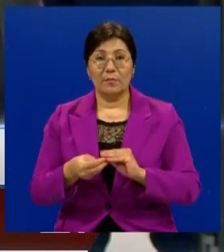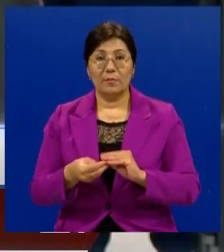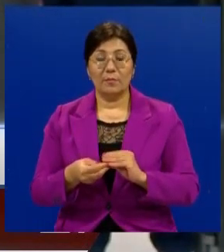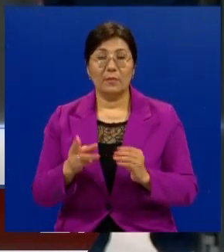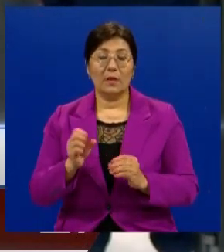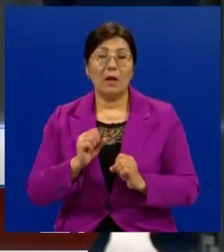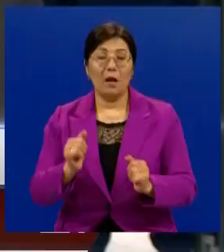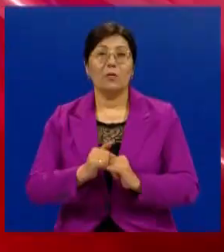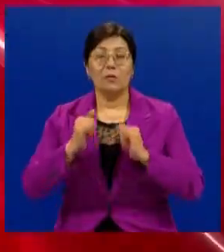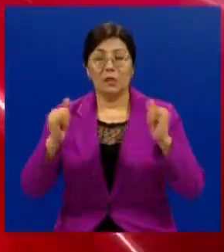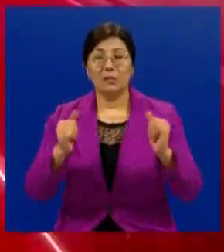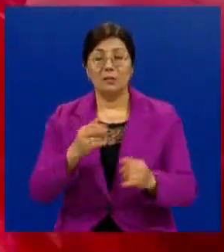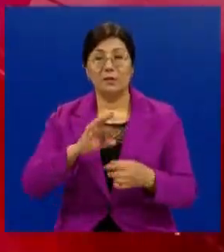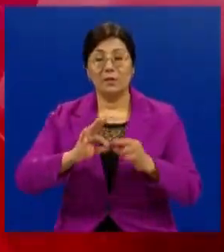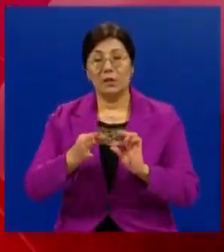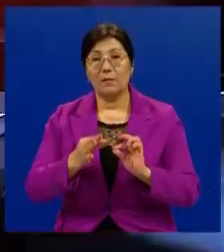развитие у нас паралимпийский спорт.